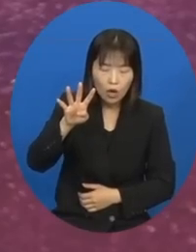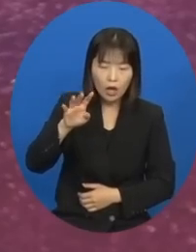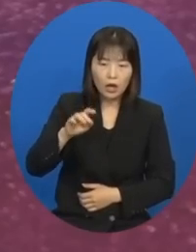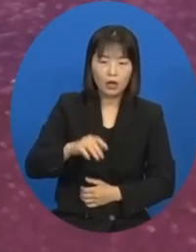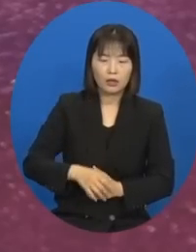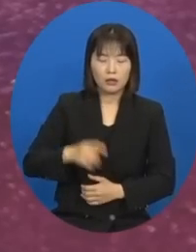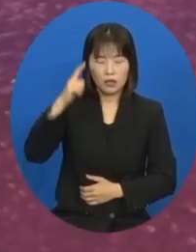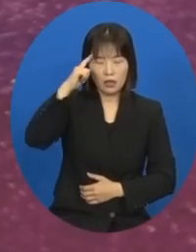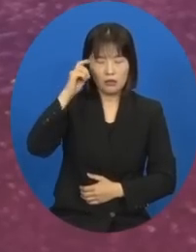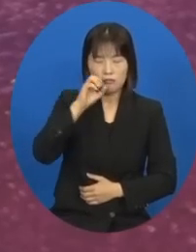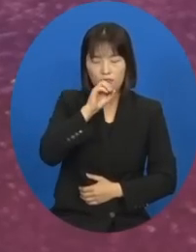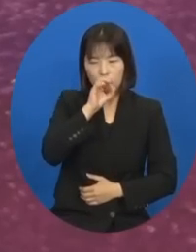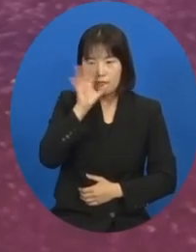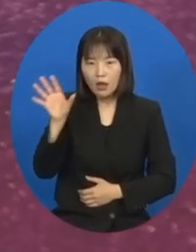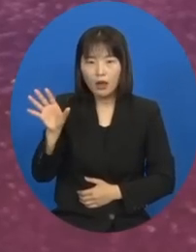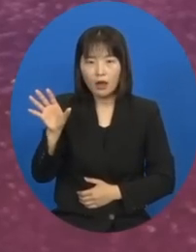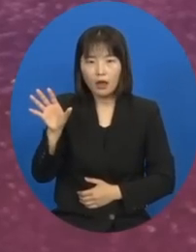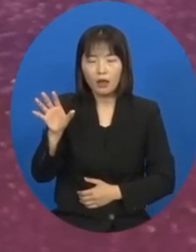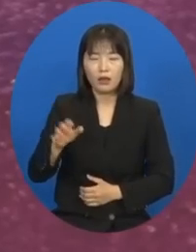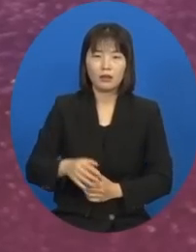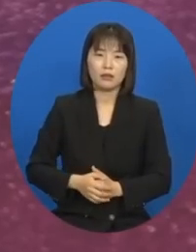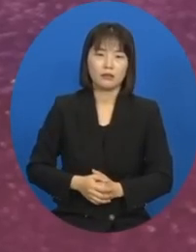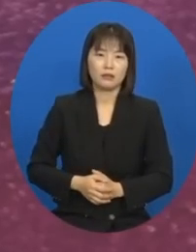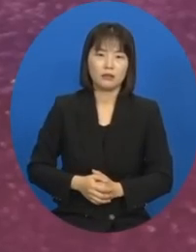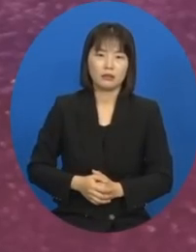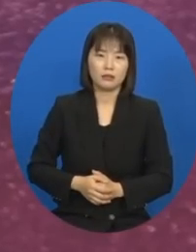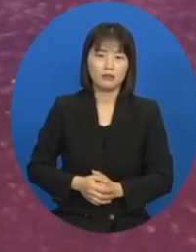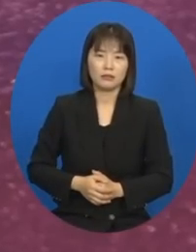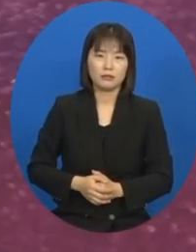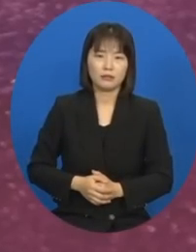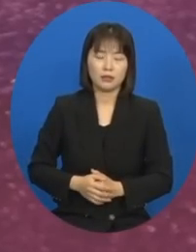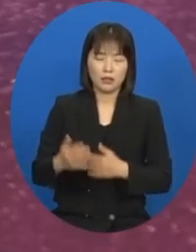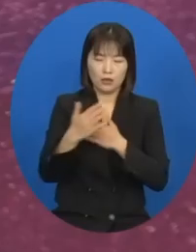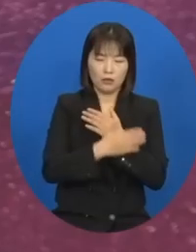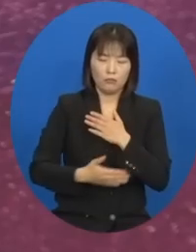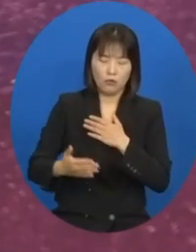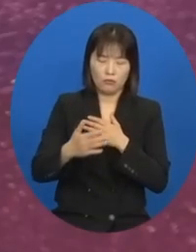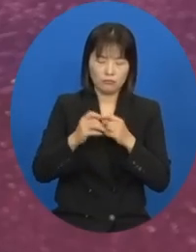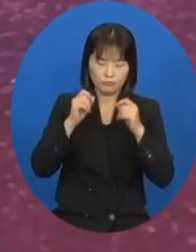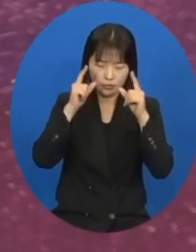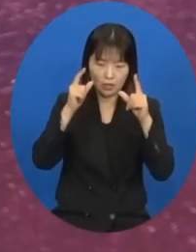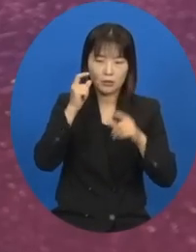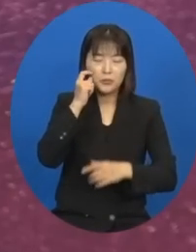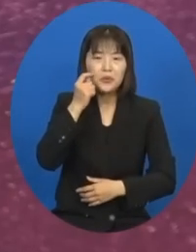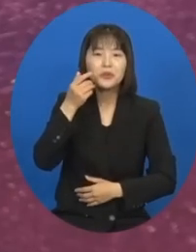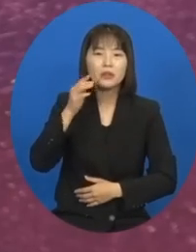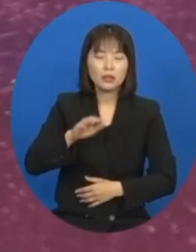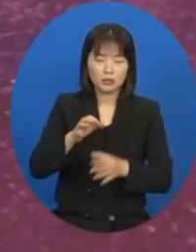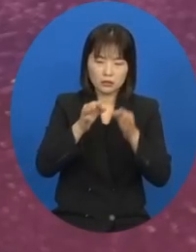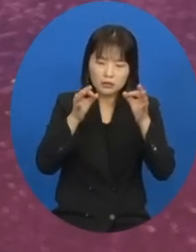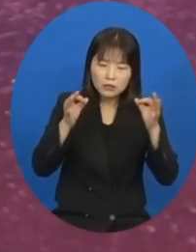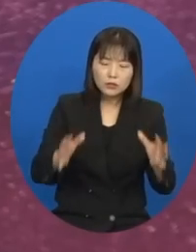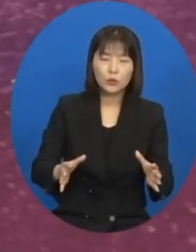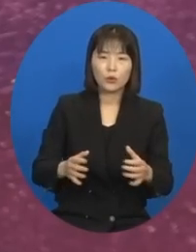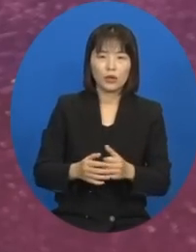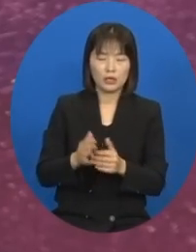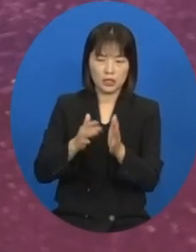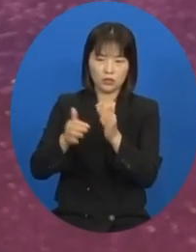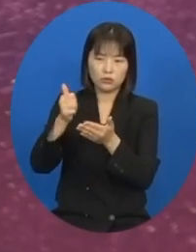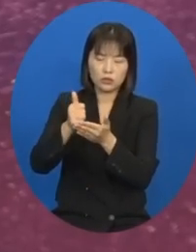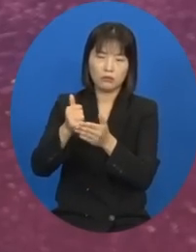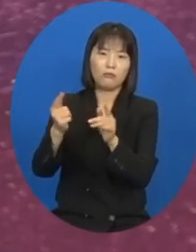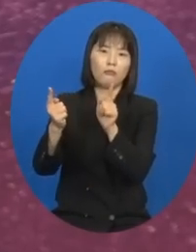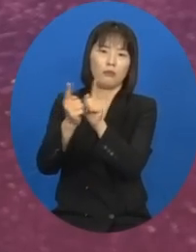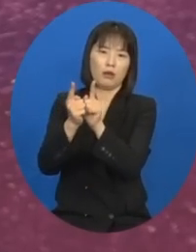혼수상태에 있었다고 합니다 육신은 그렇게 깨어나지 못하고 있었는데 그런데 이분이 그동안 예수님을